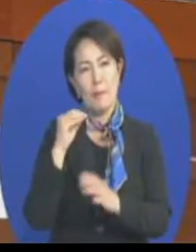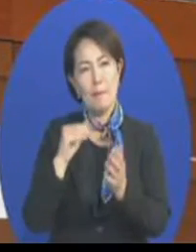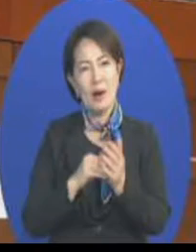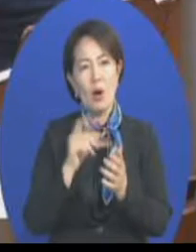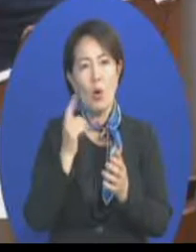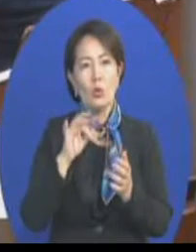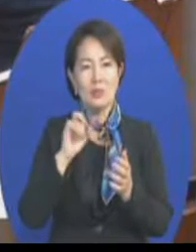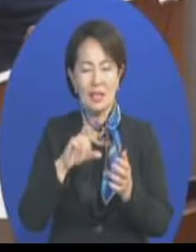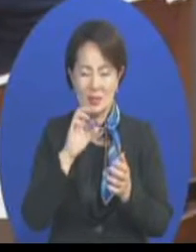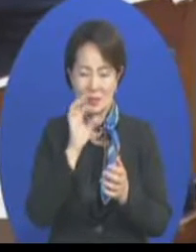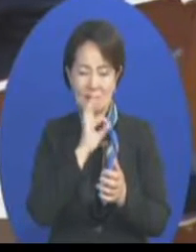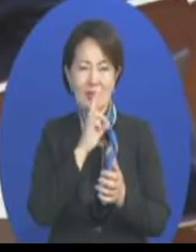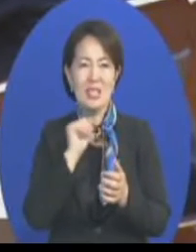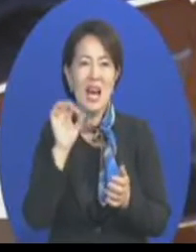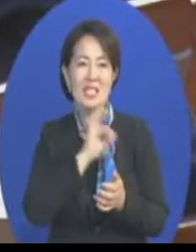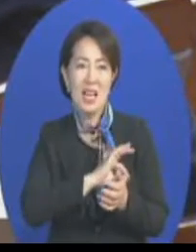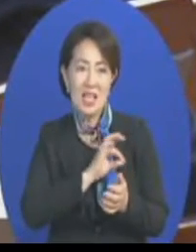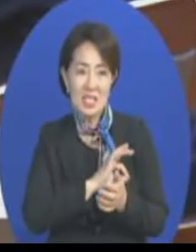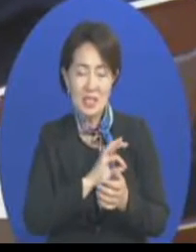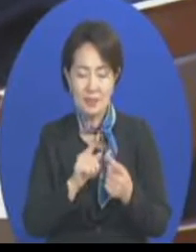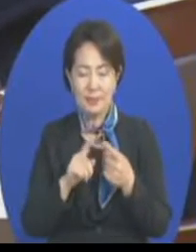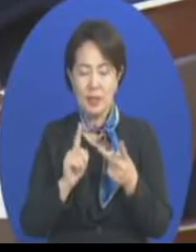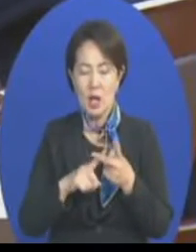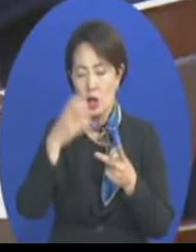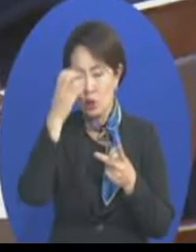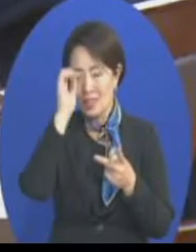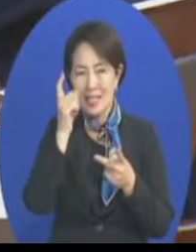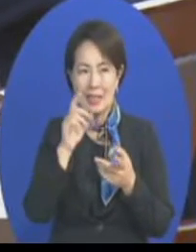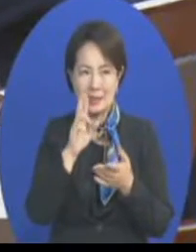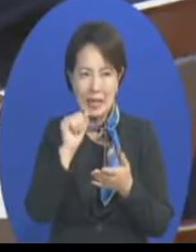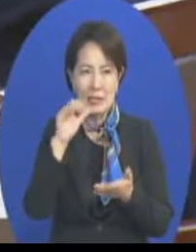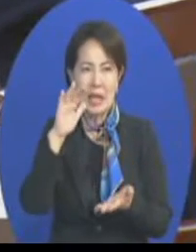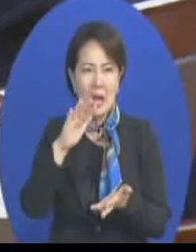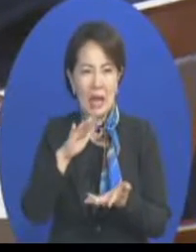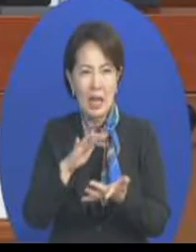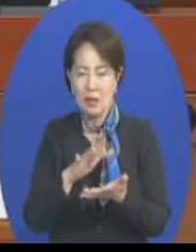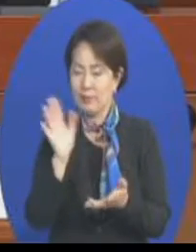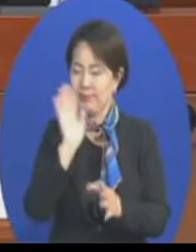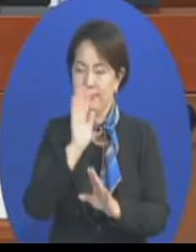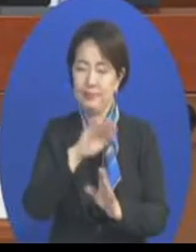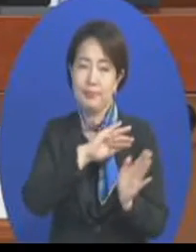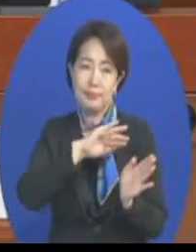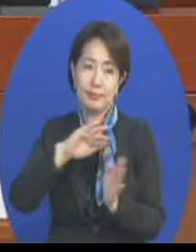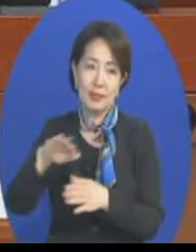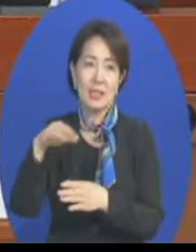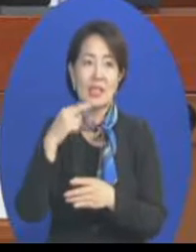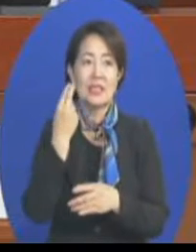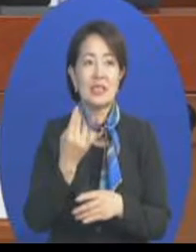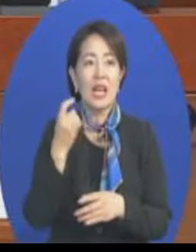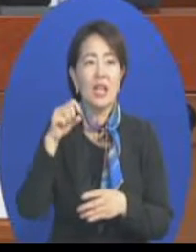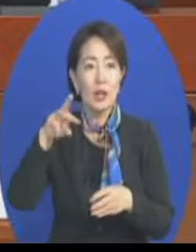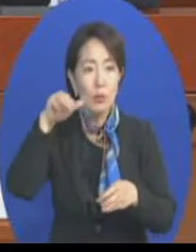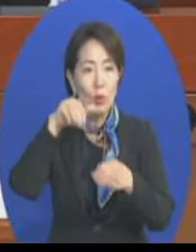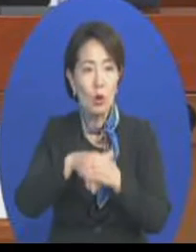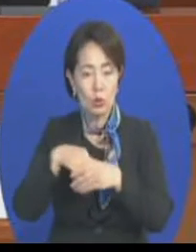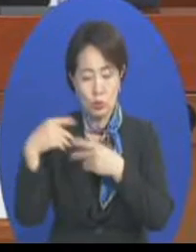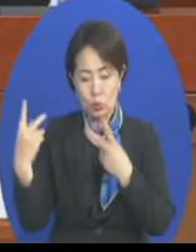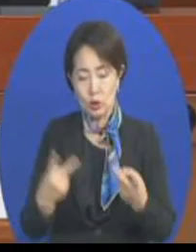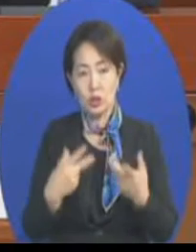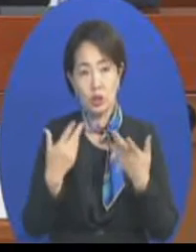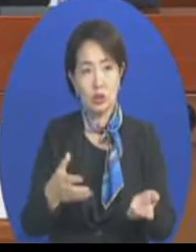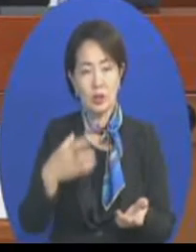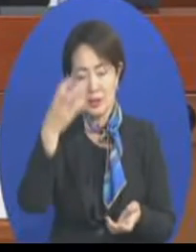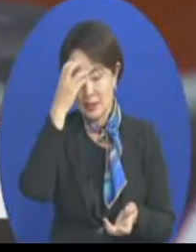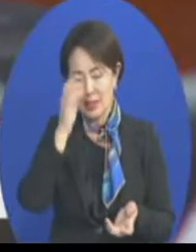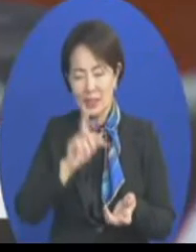цаас ашиглаж байгаа юм. Тиймээс төрийн захиргааны байгууллагуудын цаасны хэрэглээг багасгаж цахим үйлчилгээнд шилжнэ гэсэн тайлбарыг